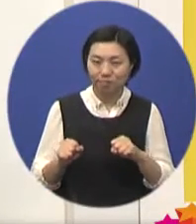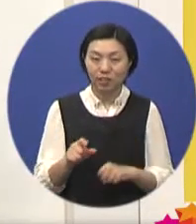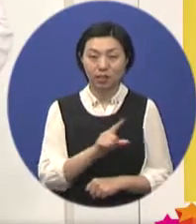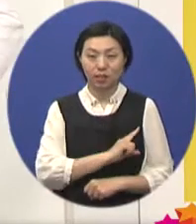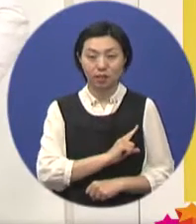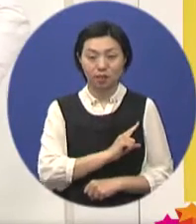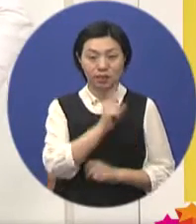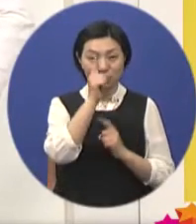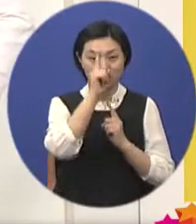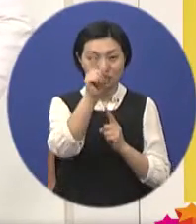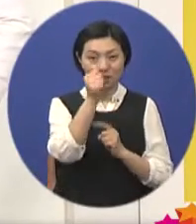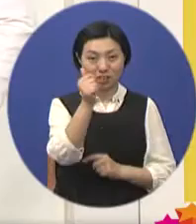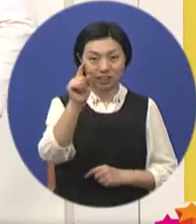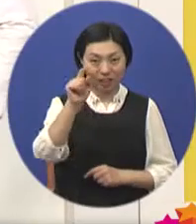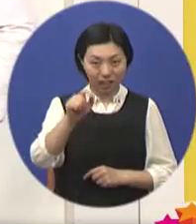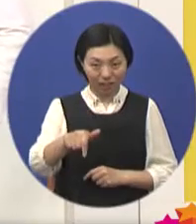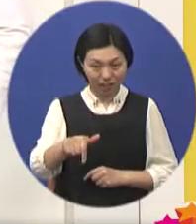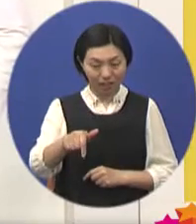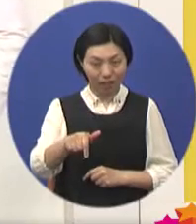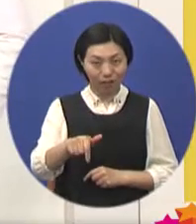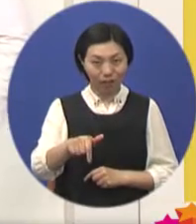이학. 네, 안녕하세요.